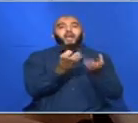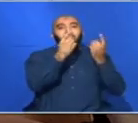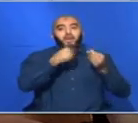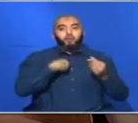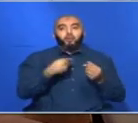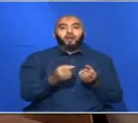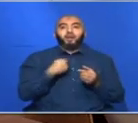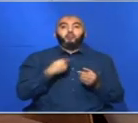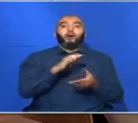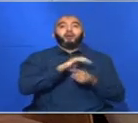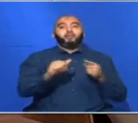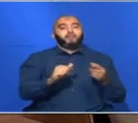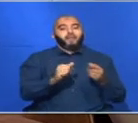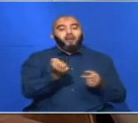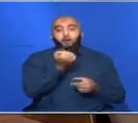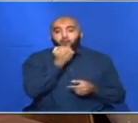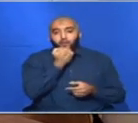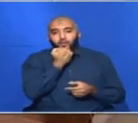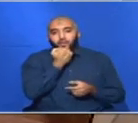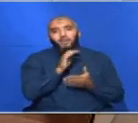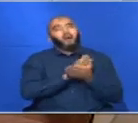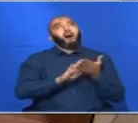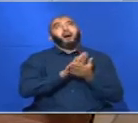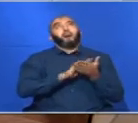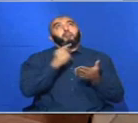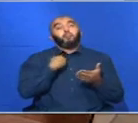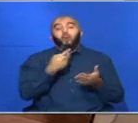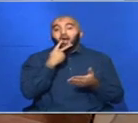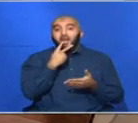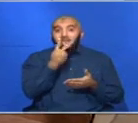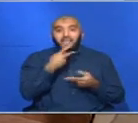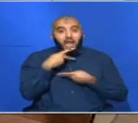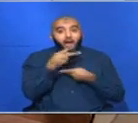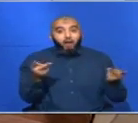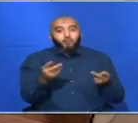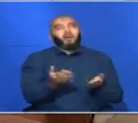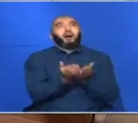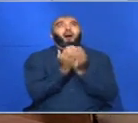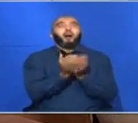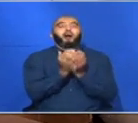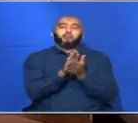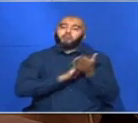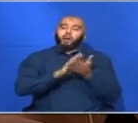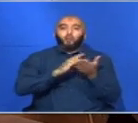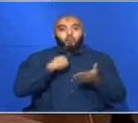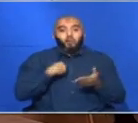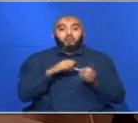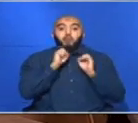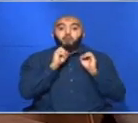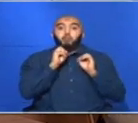بذنبي فاغفر لي فانه لا يغفر الذنوب الا انت فلعلكم ترامون بان النبي علمنا